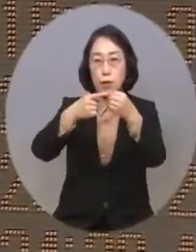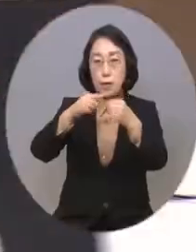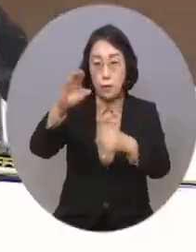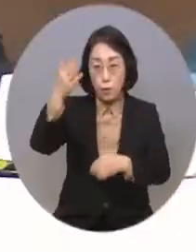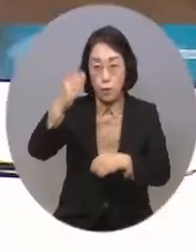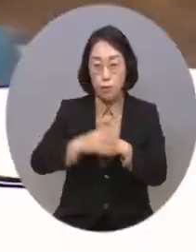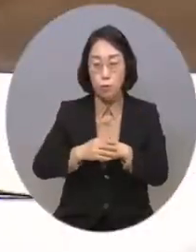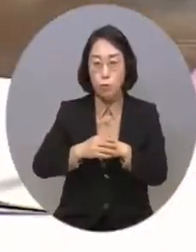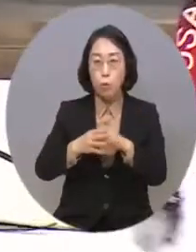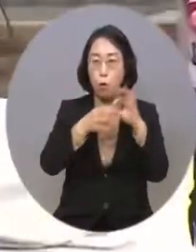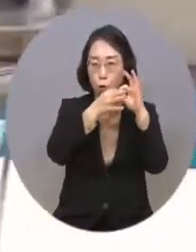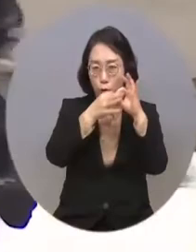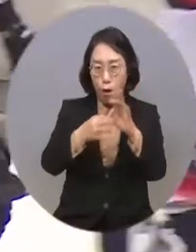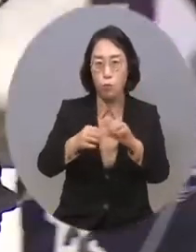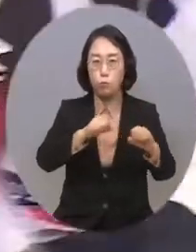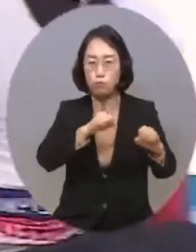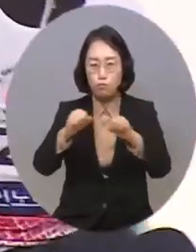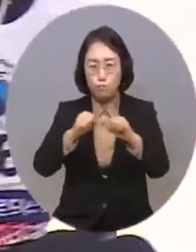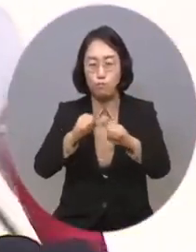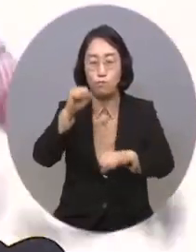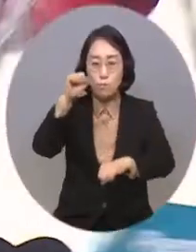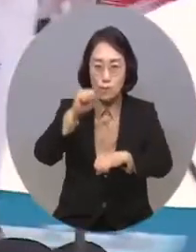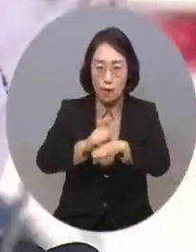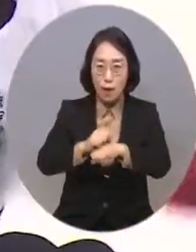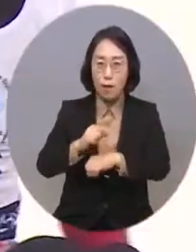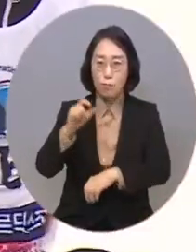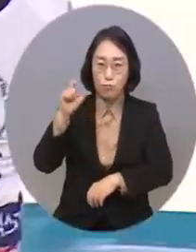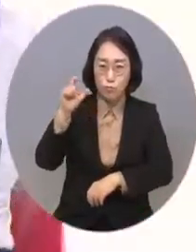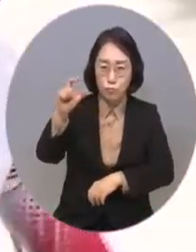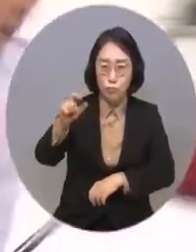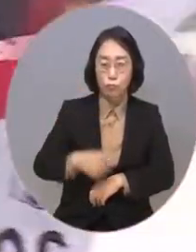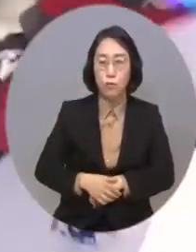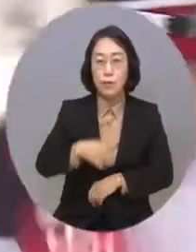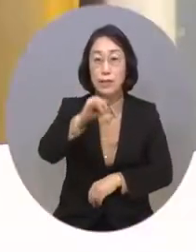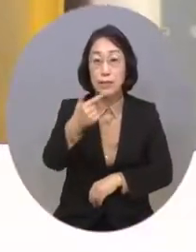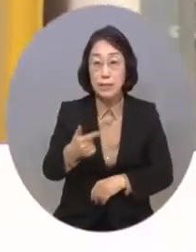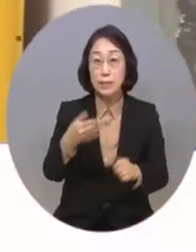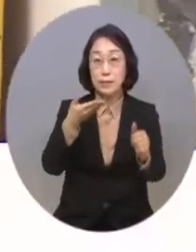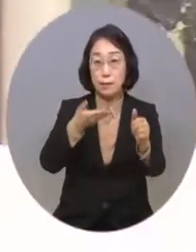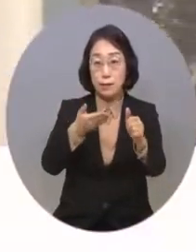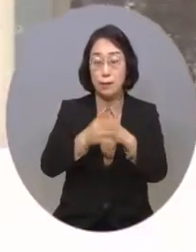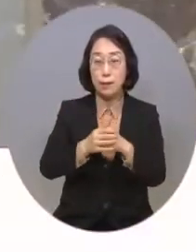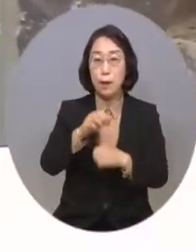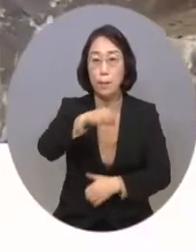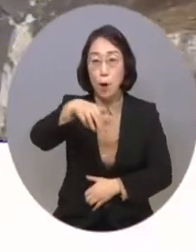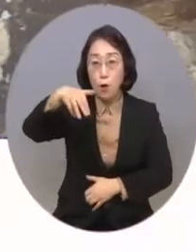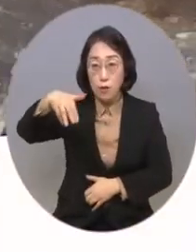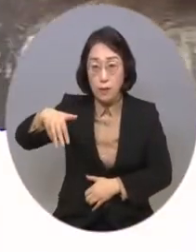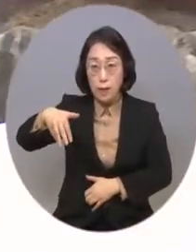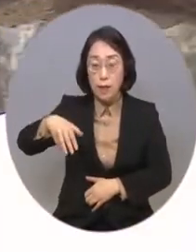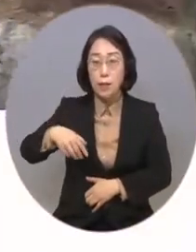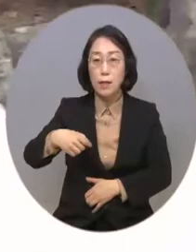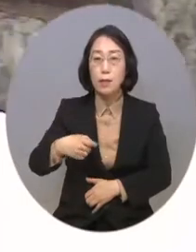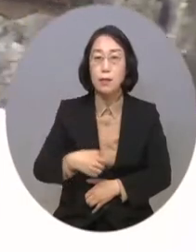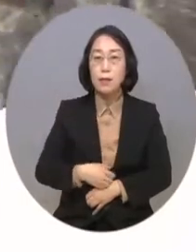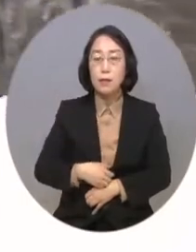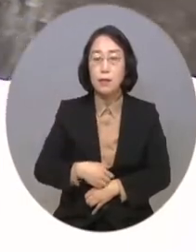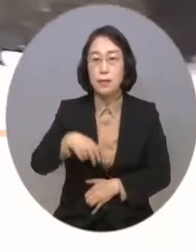녹슬지 않은 기량을 선보였습니다. 신의현 선수는 평창 동계패럴림픽 크로스컨트리 금메달을